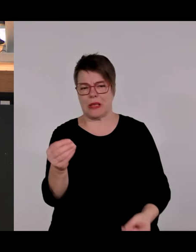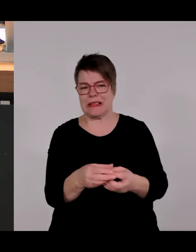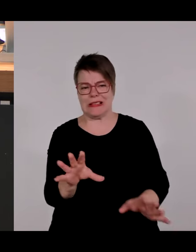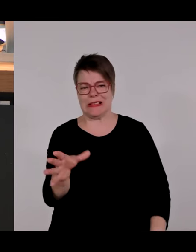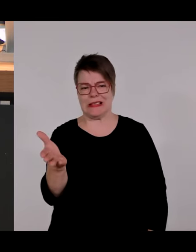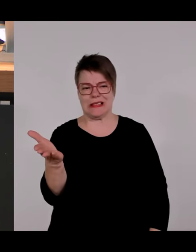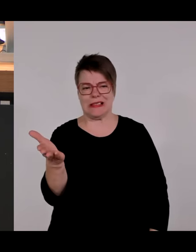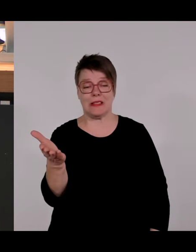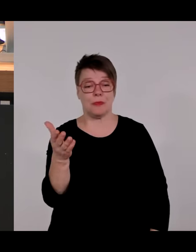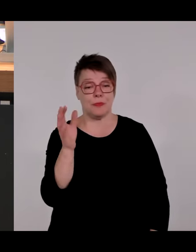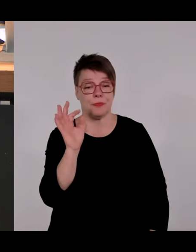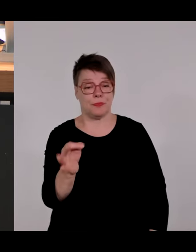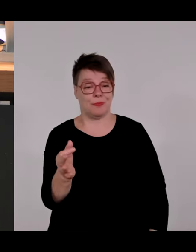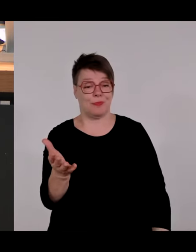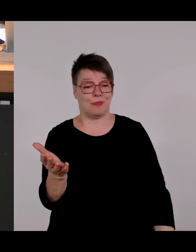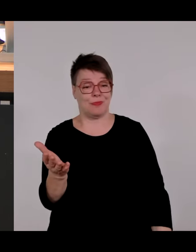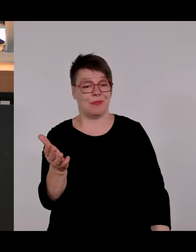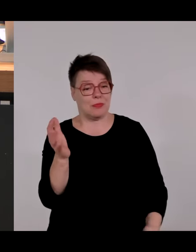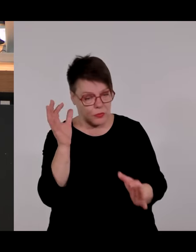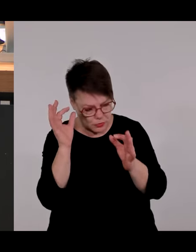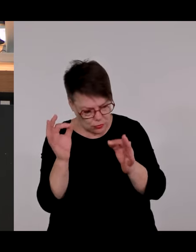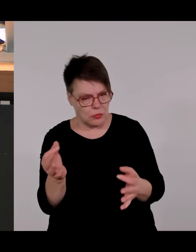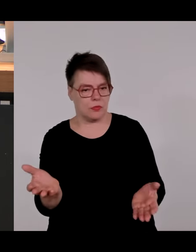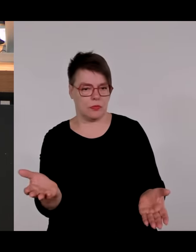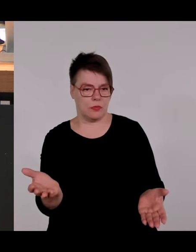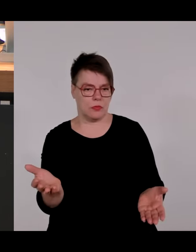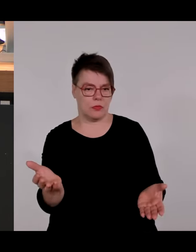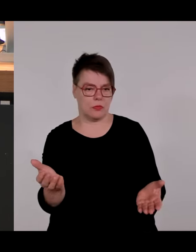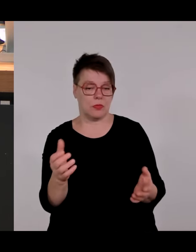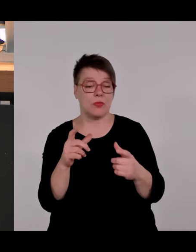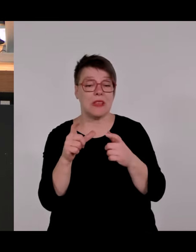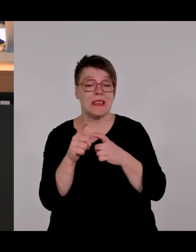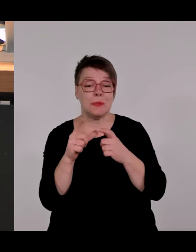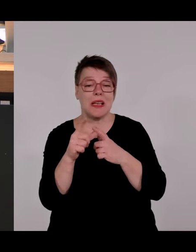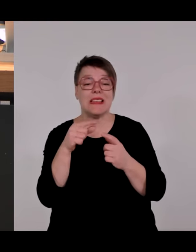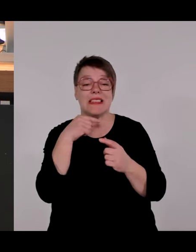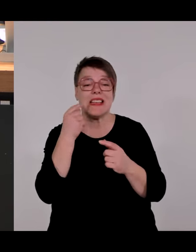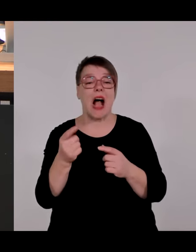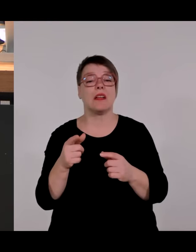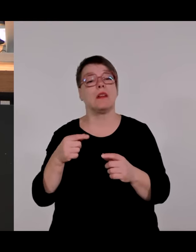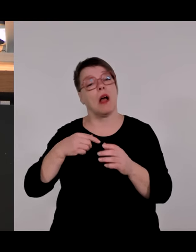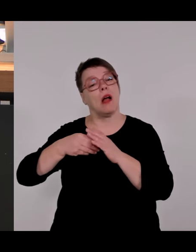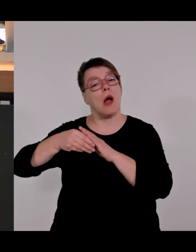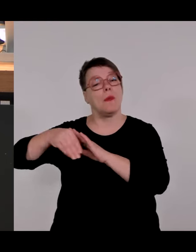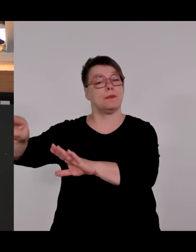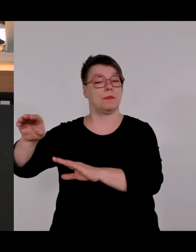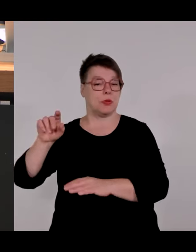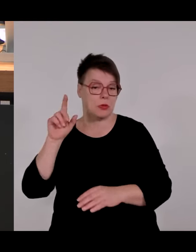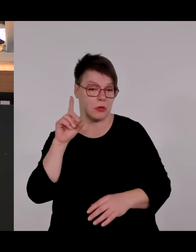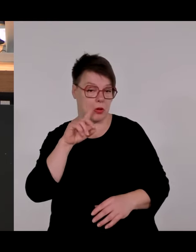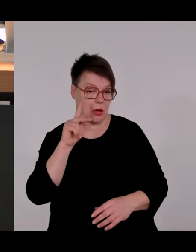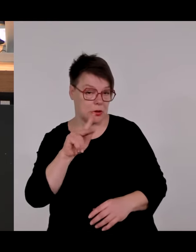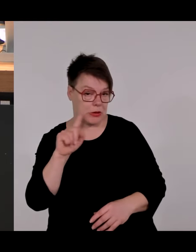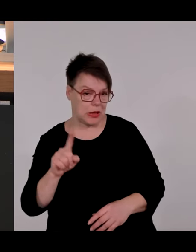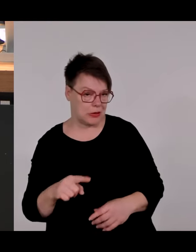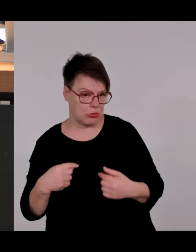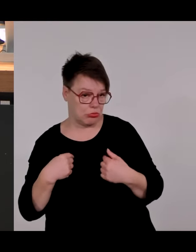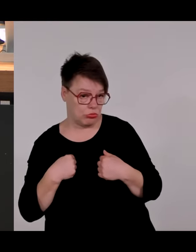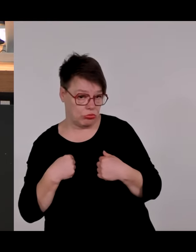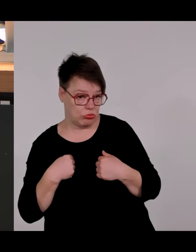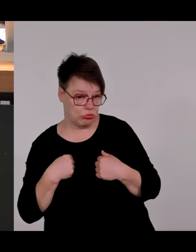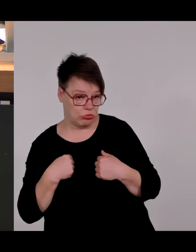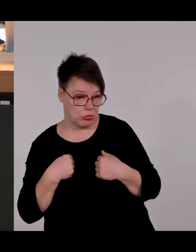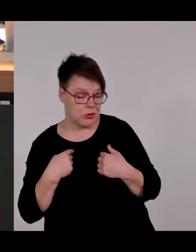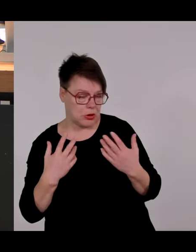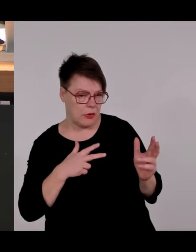bei Doppelstaatern auch die deutsche Staatsangehörigkeit entziehen und abschieben. Meine Güte, was sind das für Vorschläge? So weit geht die AfD ja noch nicht